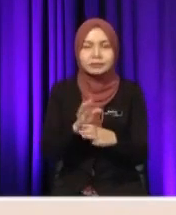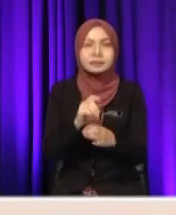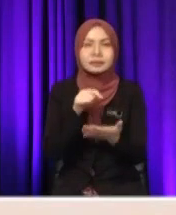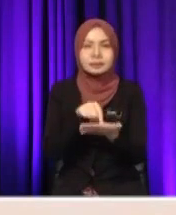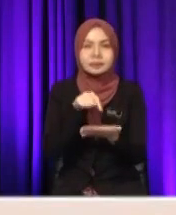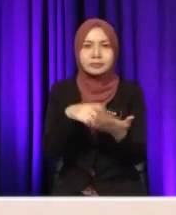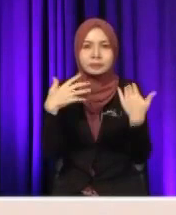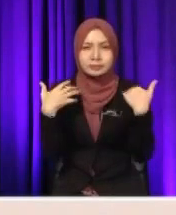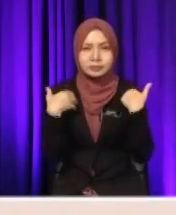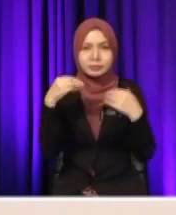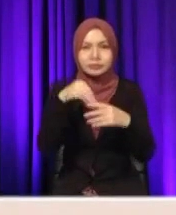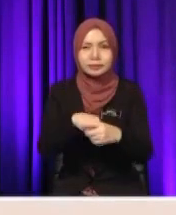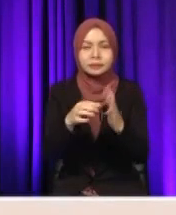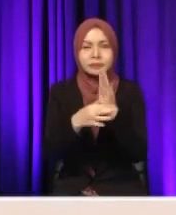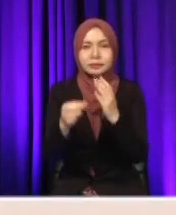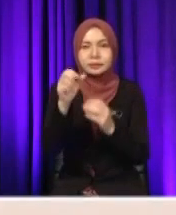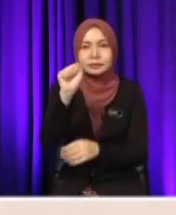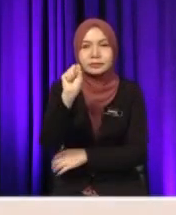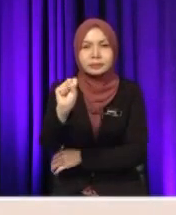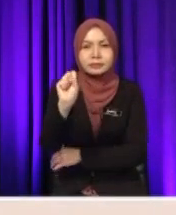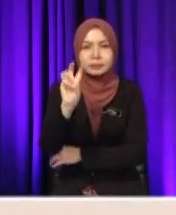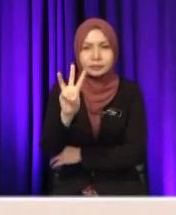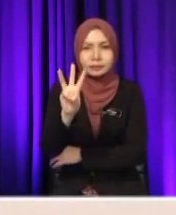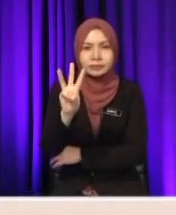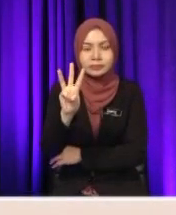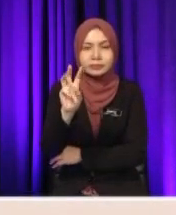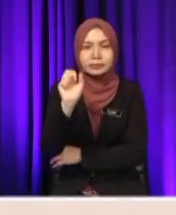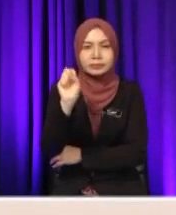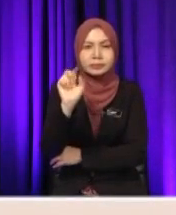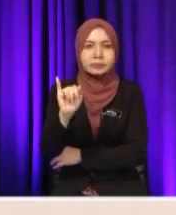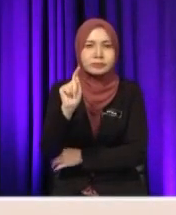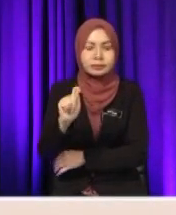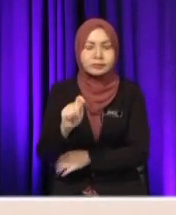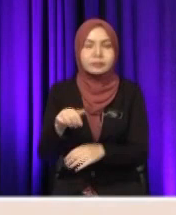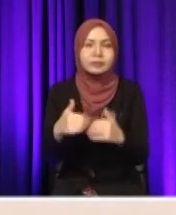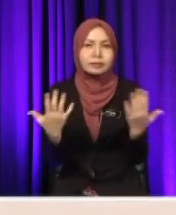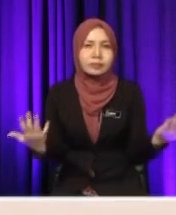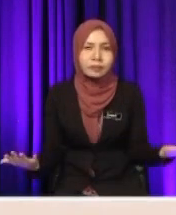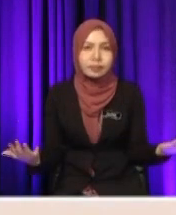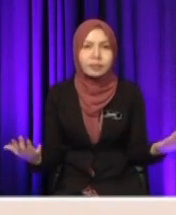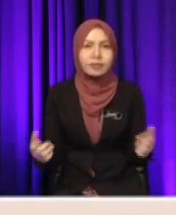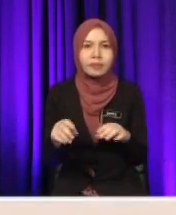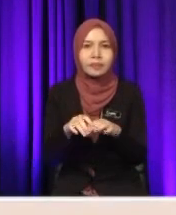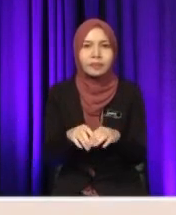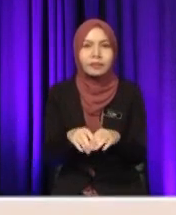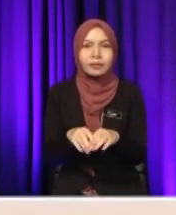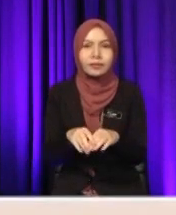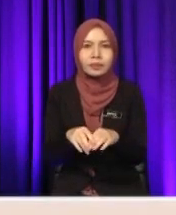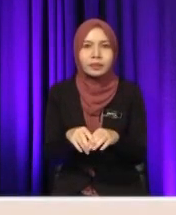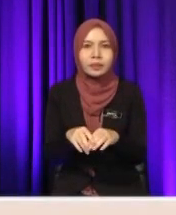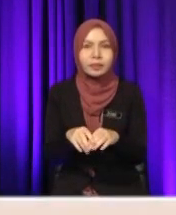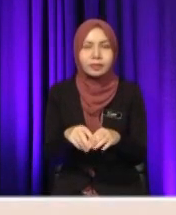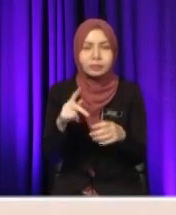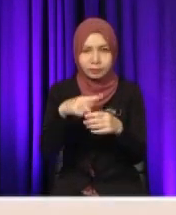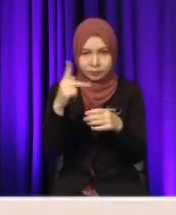tengok bagaimana kita nak keluarkan minyak sawit daripada buah kelapa sawit. Kita namakan dia